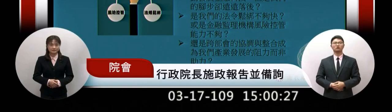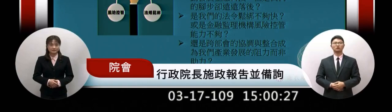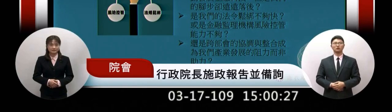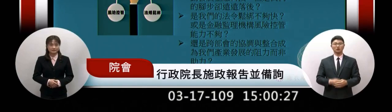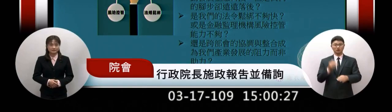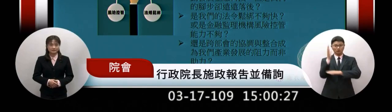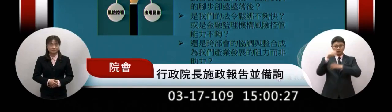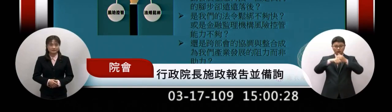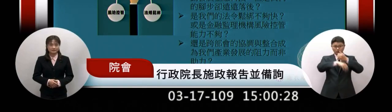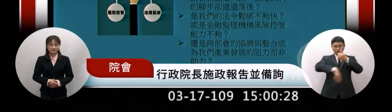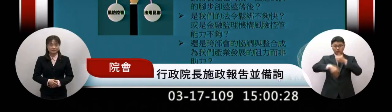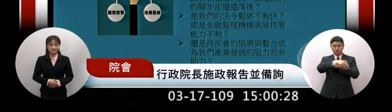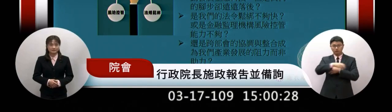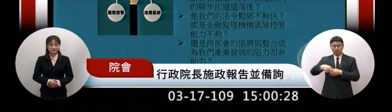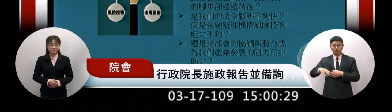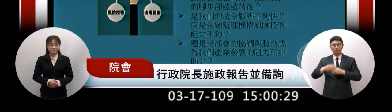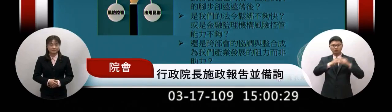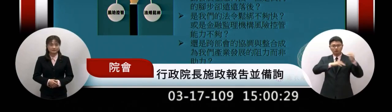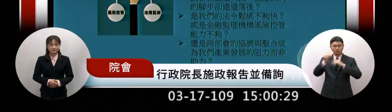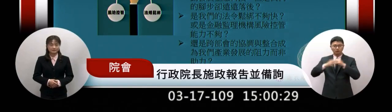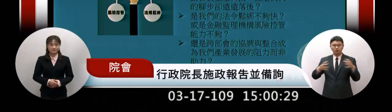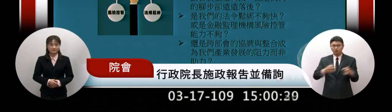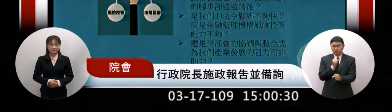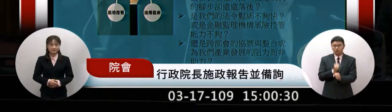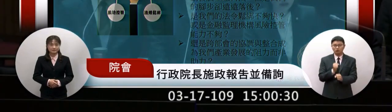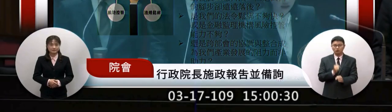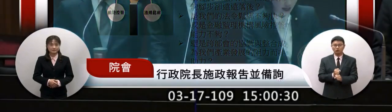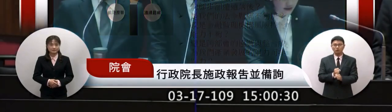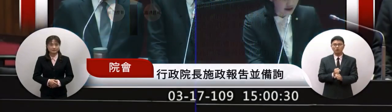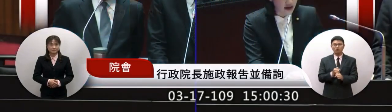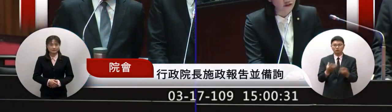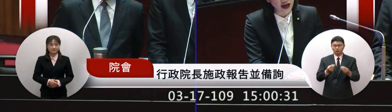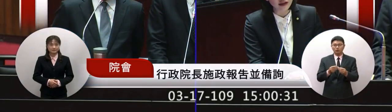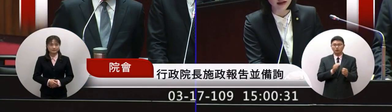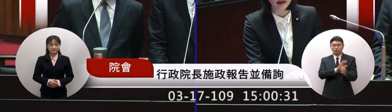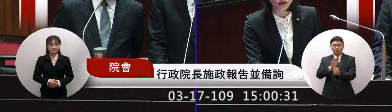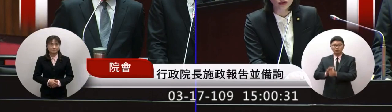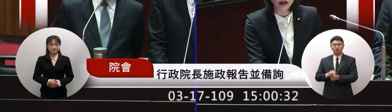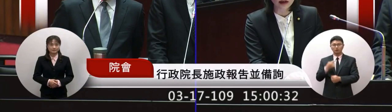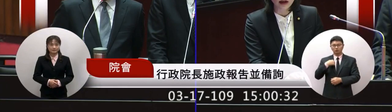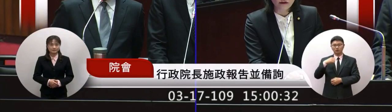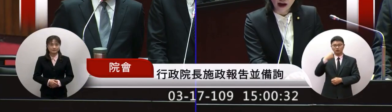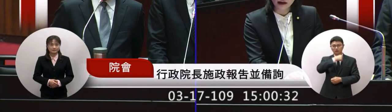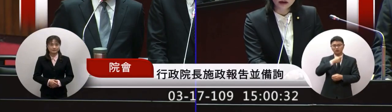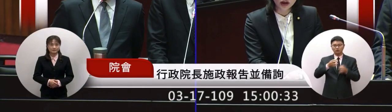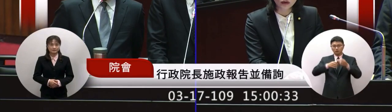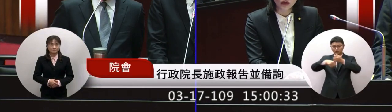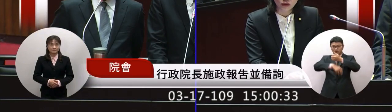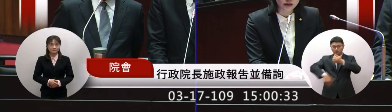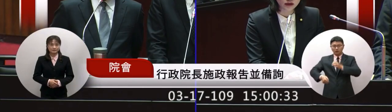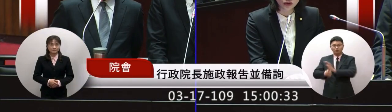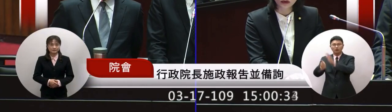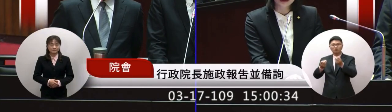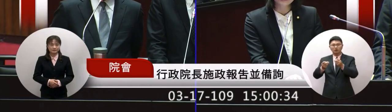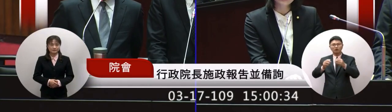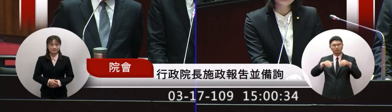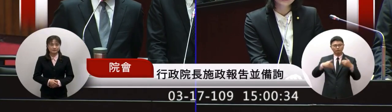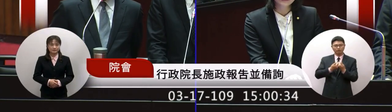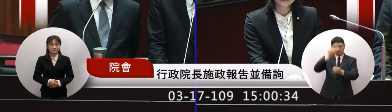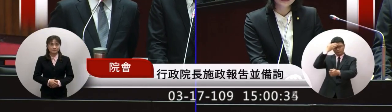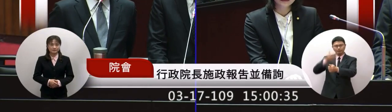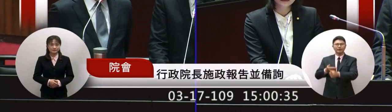部会协调合作没有成为我们产业发展的助力，反而成为我们的主